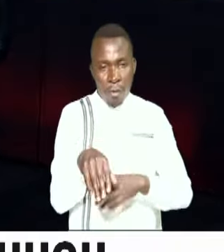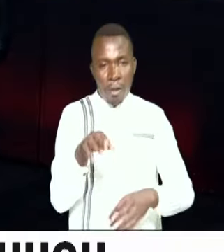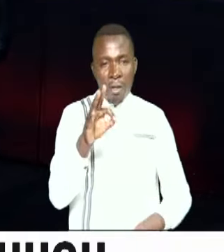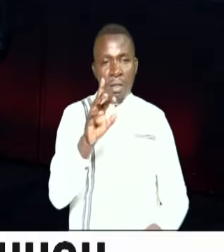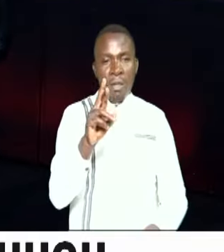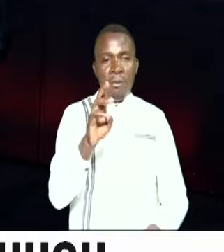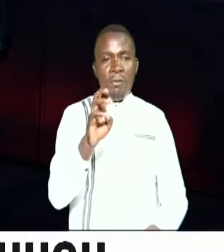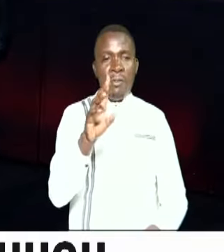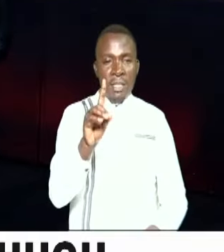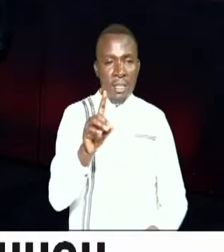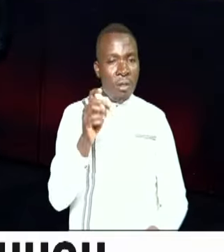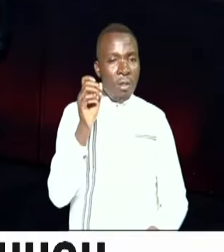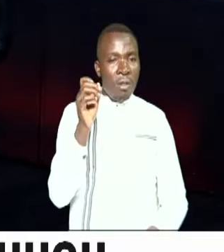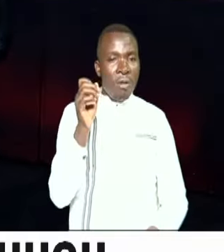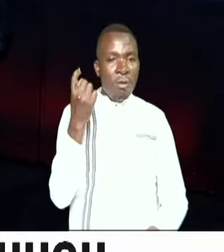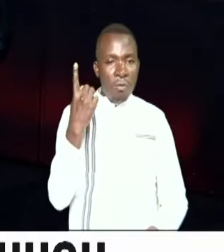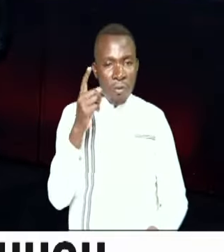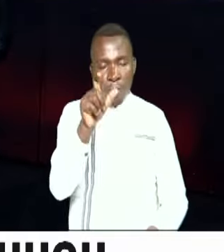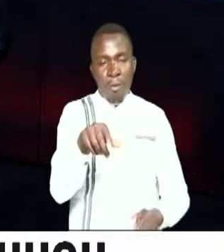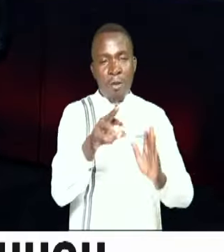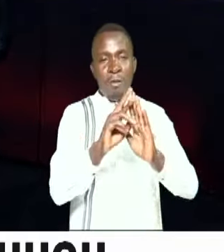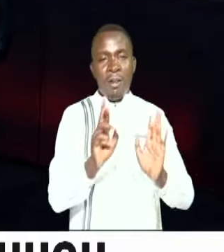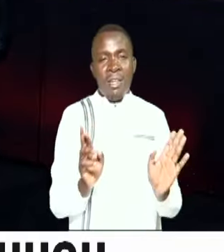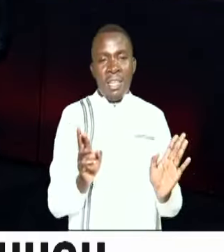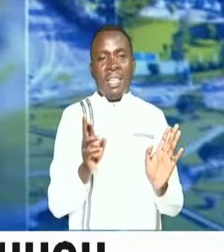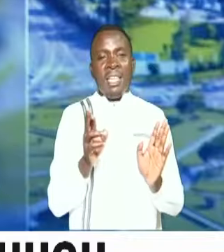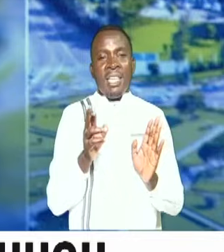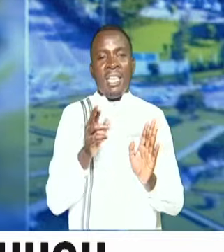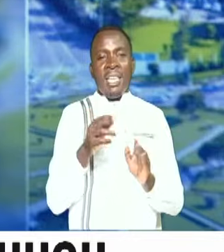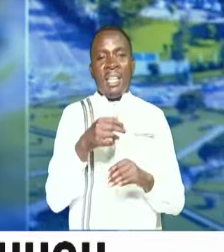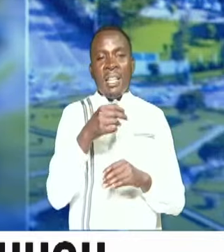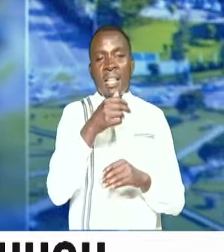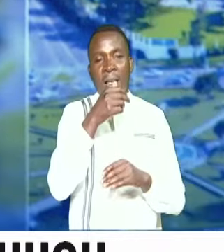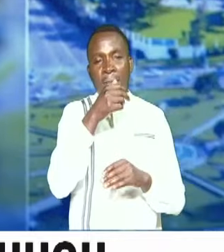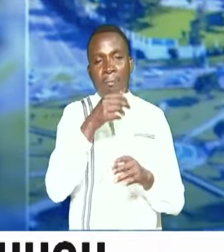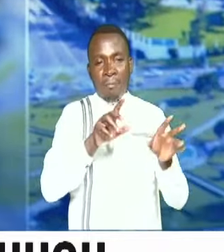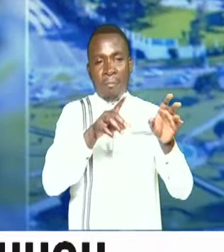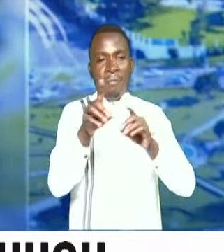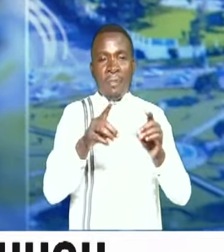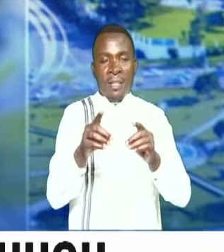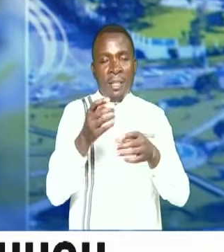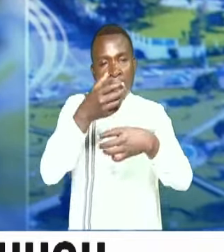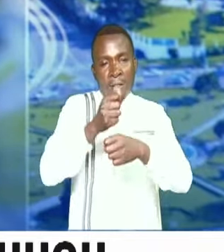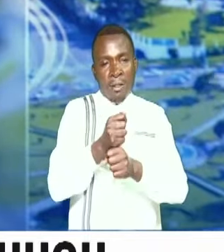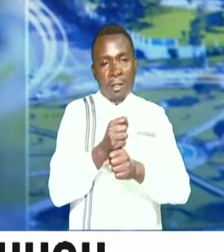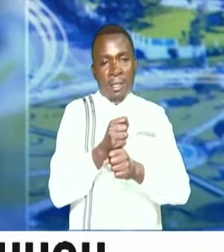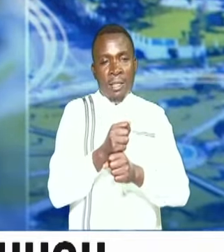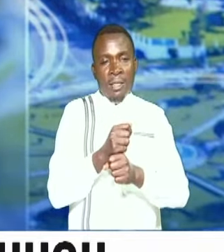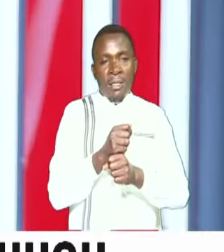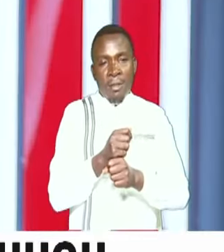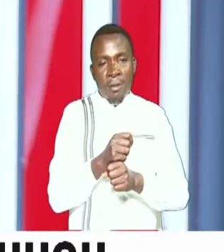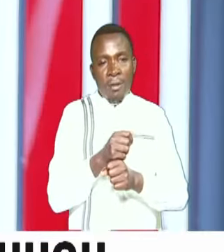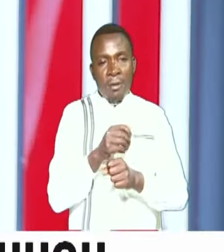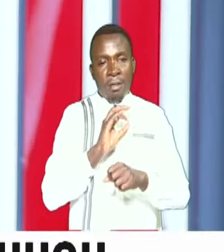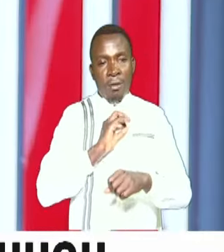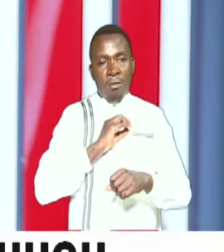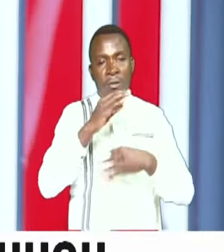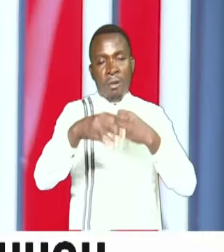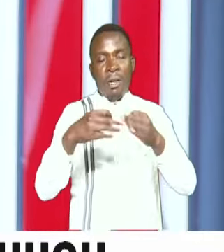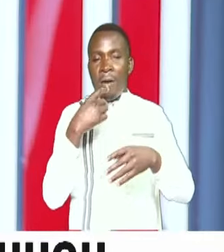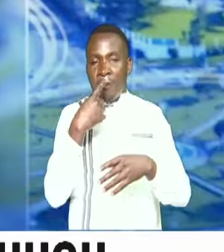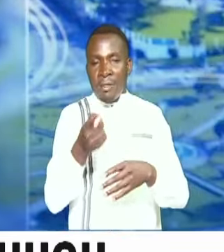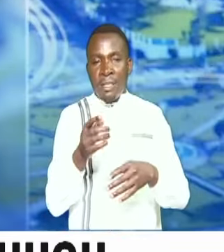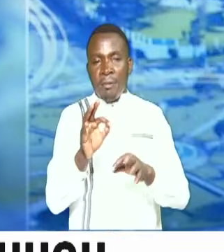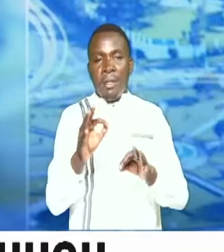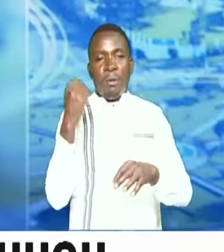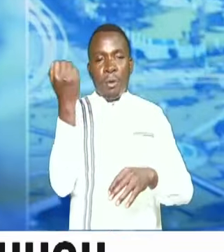uyu munyenganda nakuntu uhagaradiye umunyamabanga nshingwa bikorwa w'ishyirahamwe ry'abanyenganda avuze ibintu bikomeye bishobora no kuba byanatuma n'igiciro